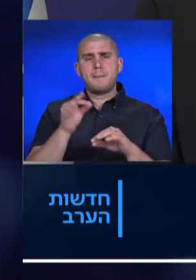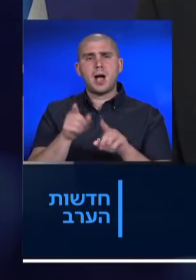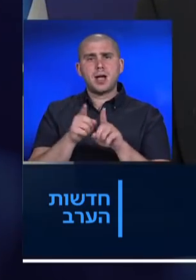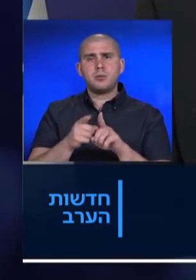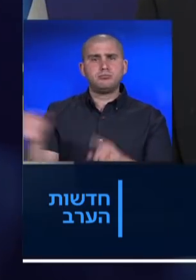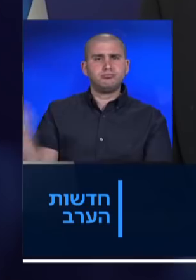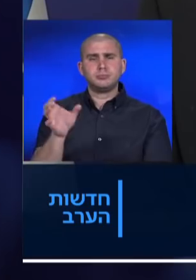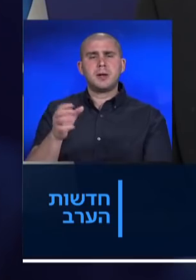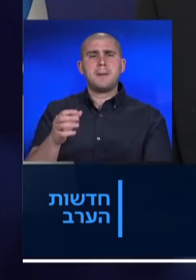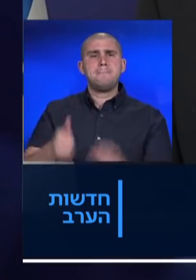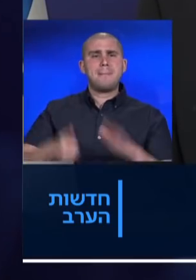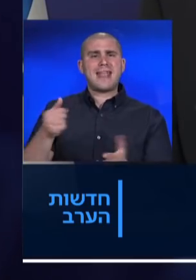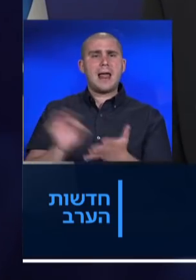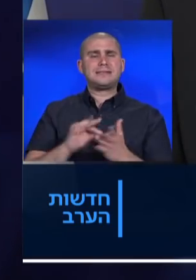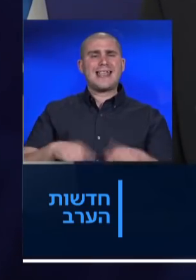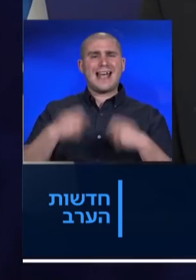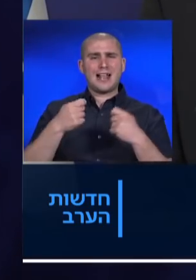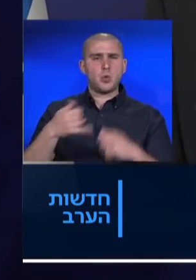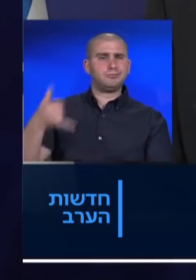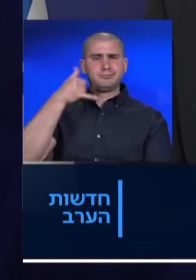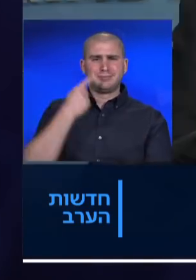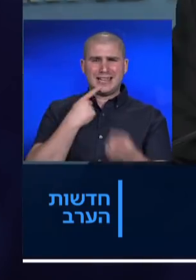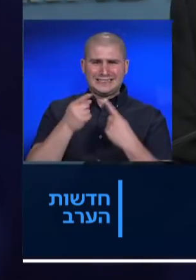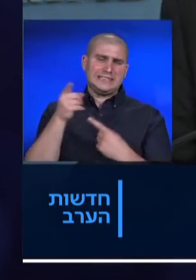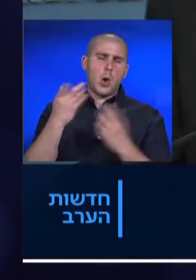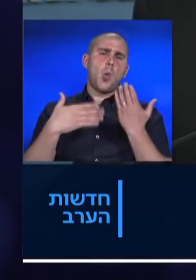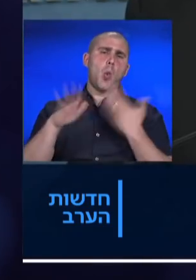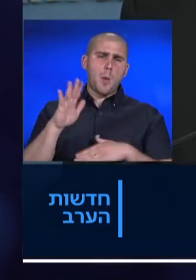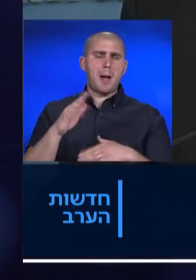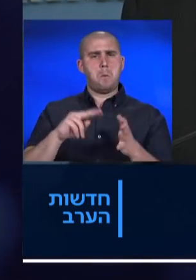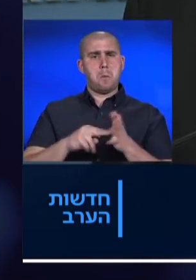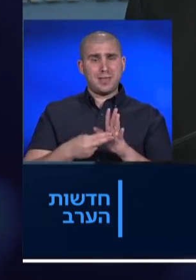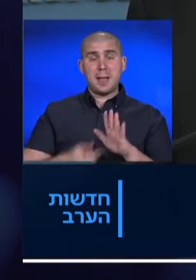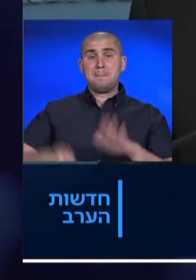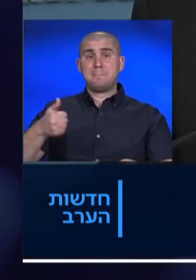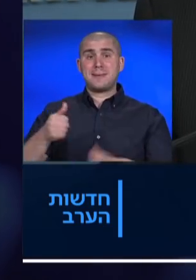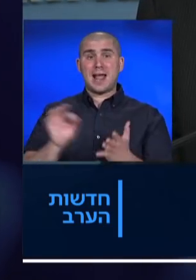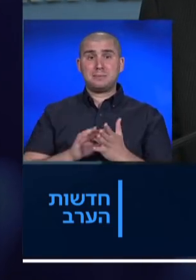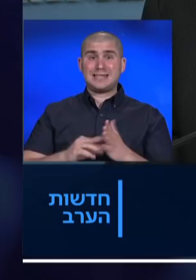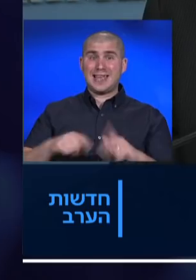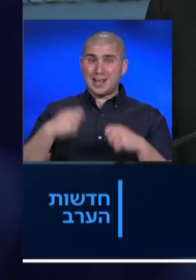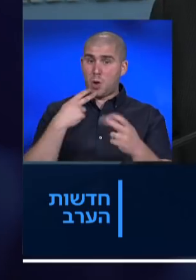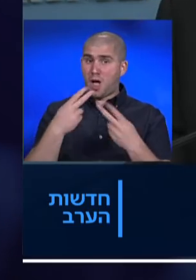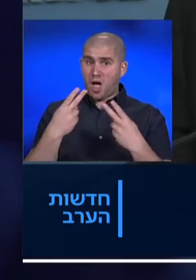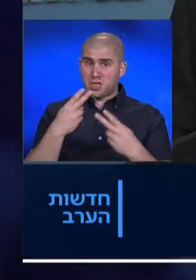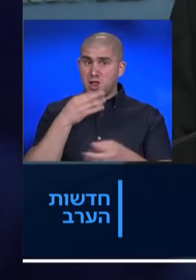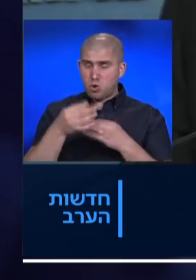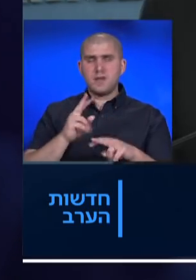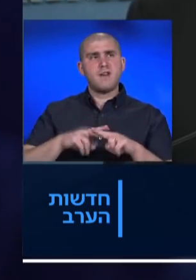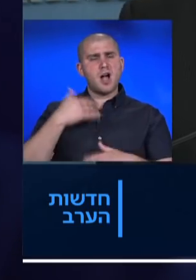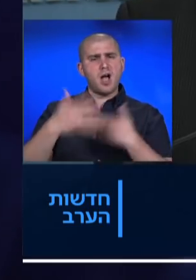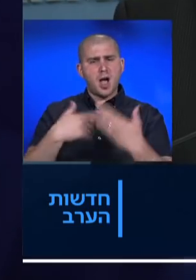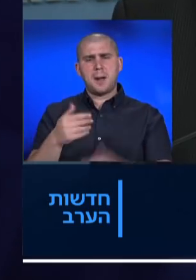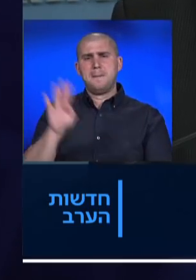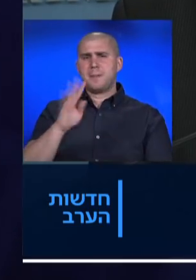החינוך לשיחה הזאת, שהיא בעיקרה הייתה שיחה פוליטית. מנכ"ל משרד החינוך השיב לשאלות, ובאיזשהו שלב אמר בנימין נתניהו, כשעלו